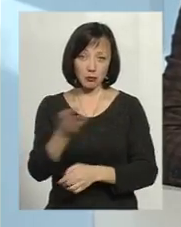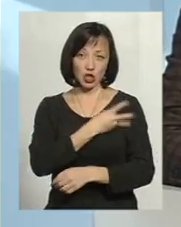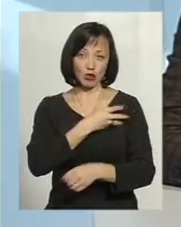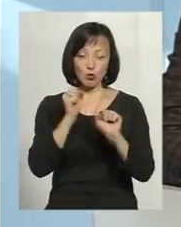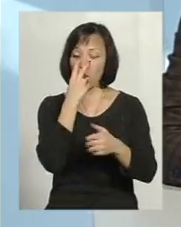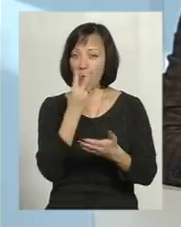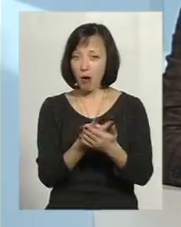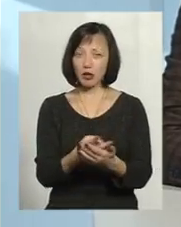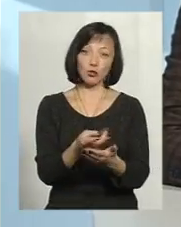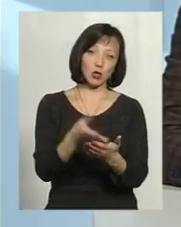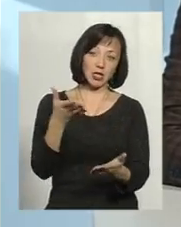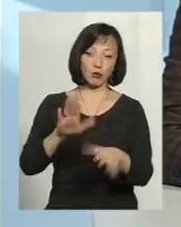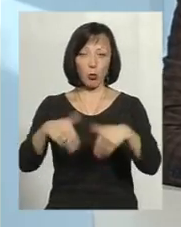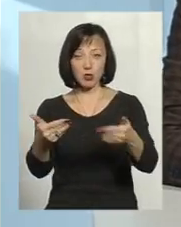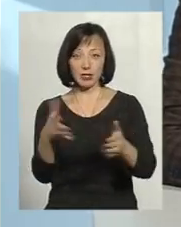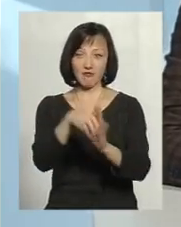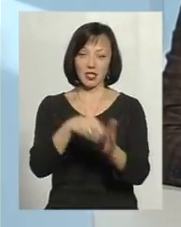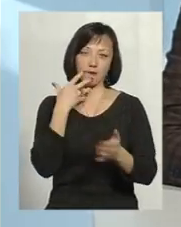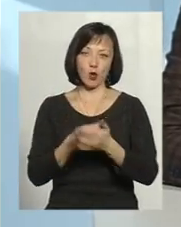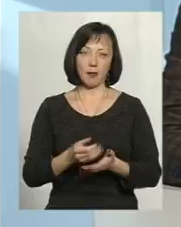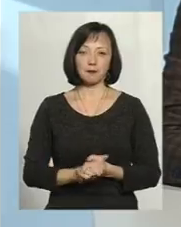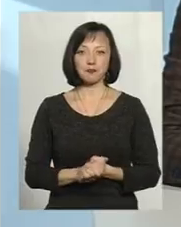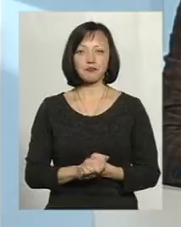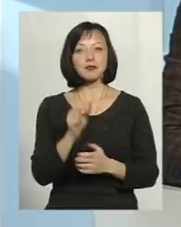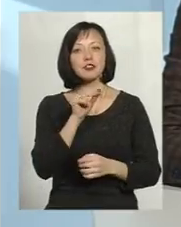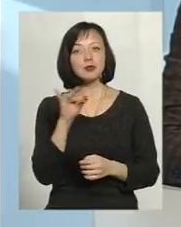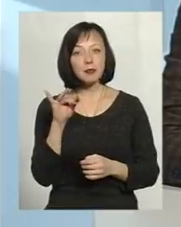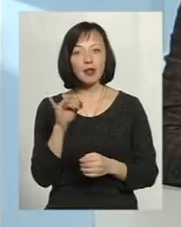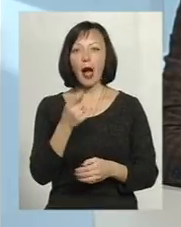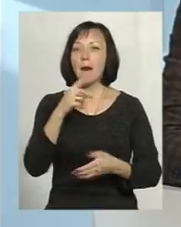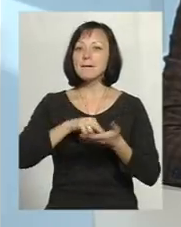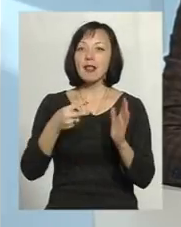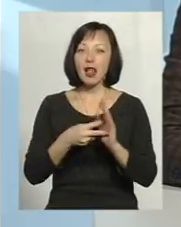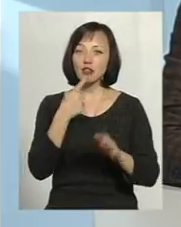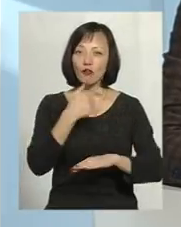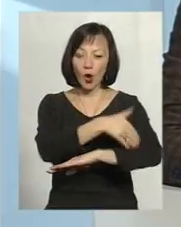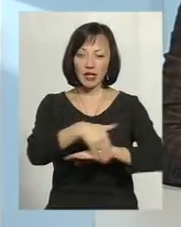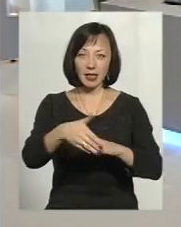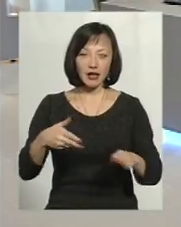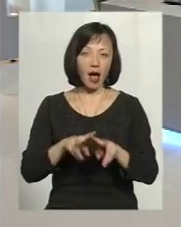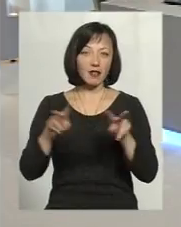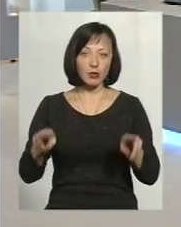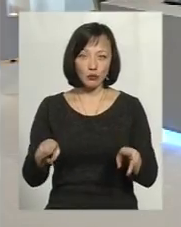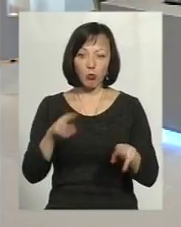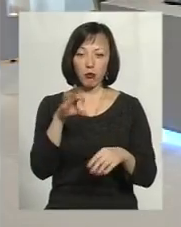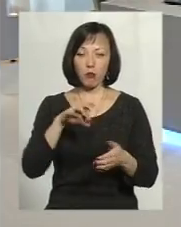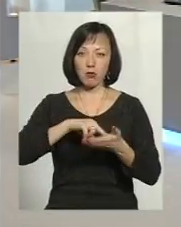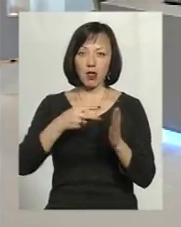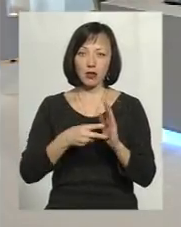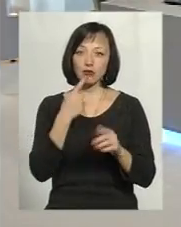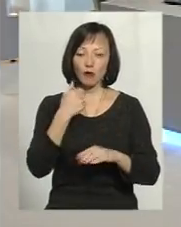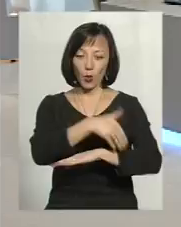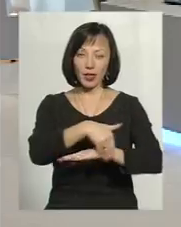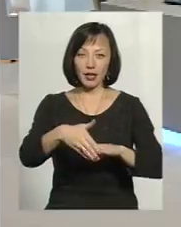зможе побачити, оцінити пропозиції, внести свої. План червоних ліній аналогічно. По плану червоних